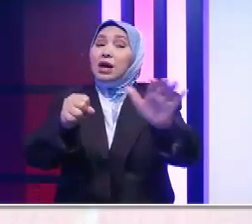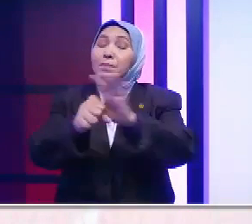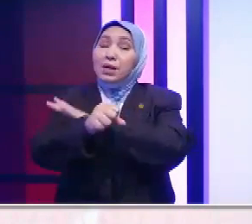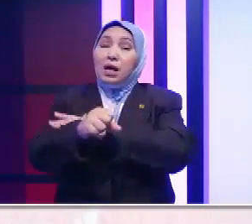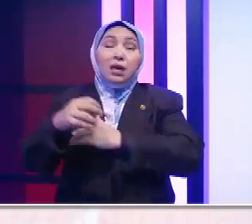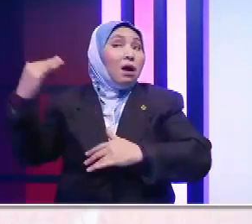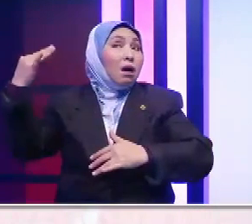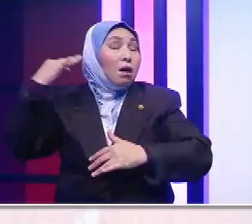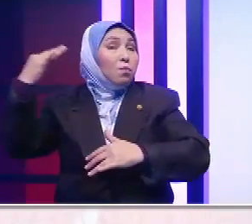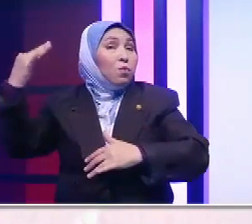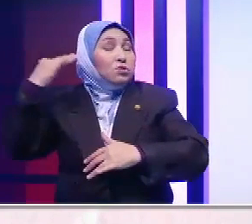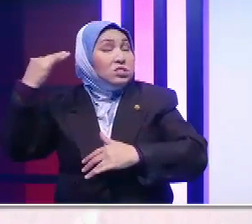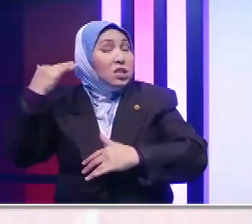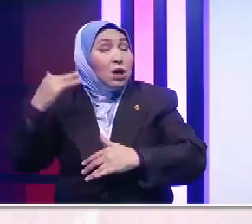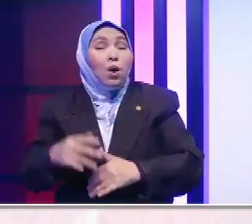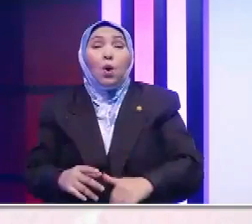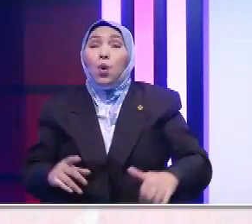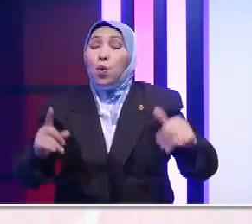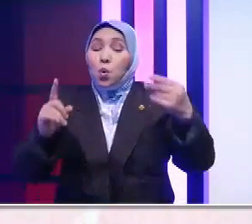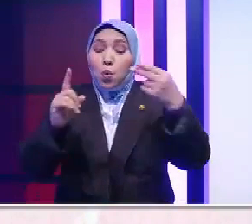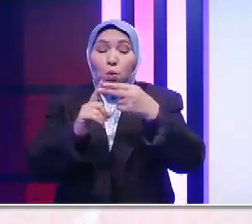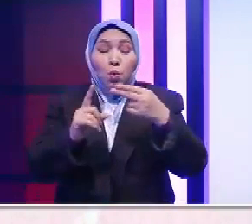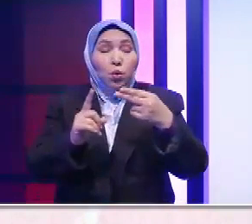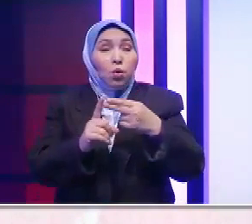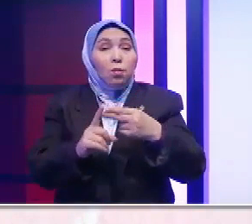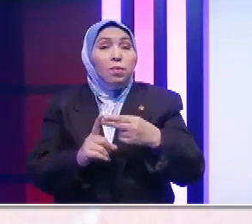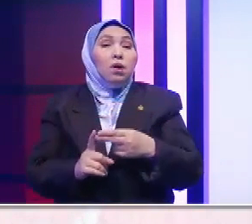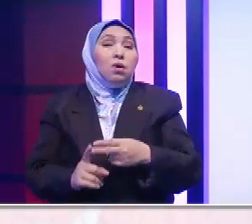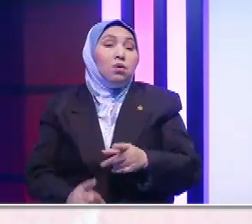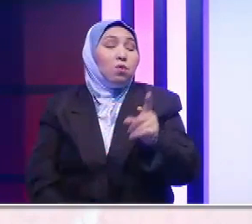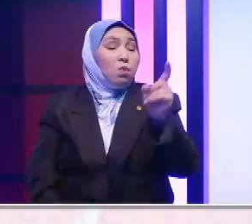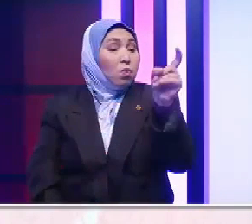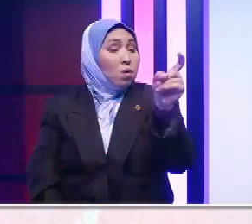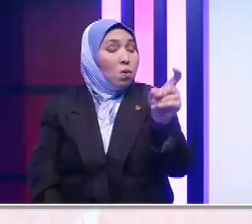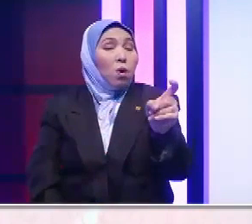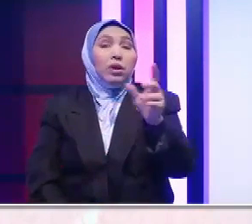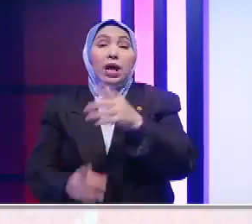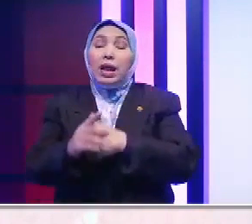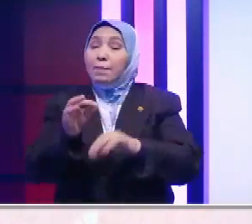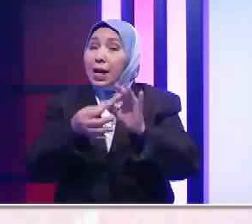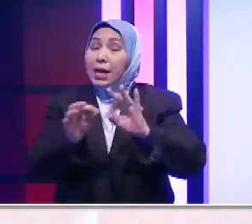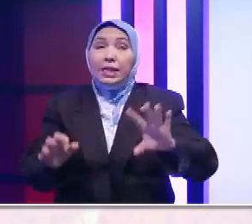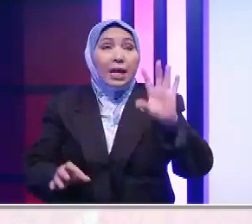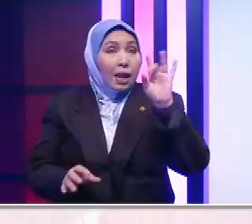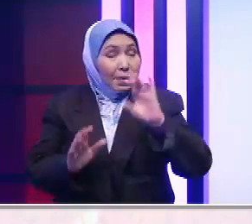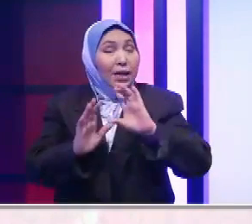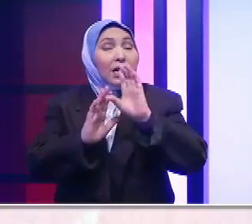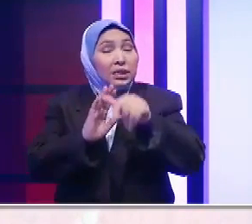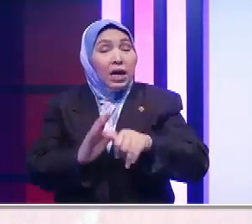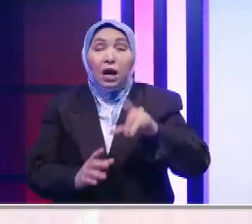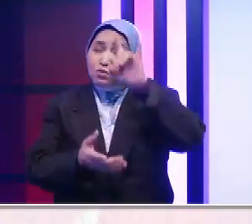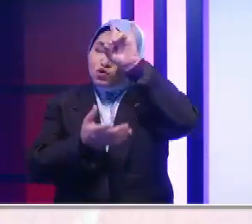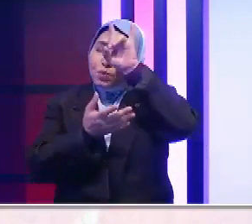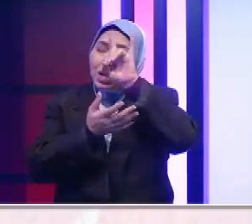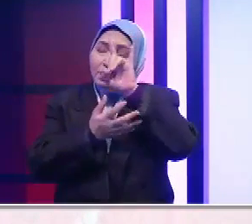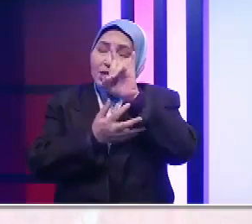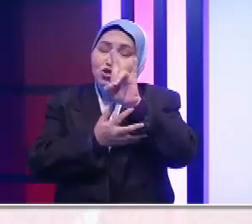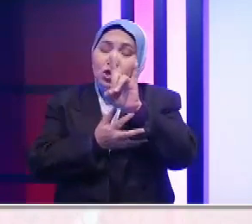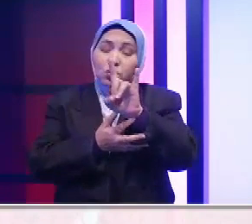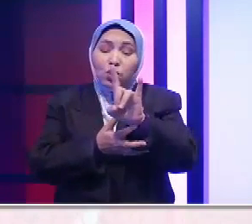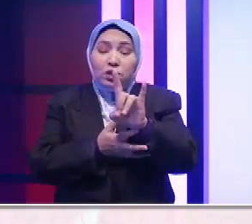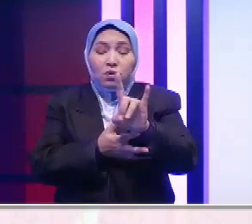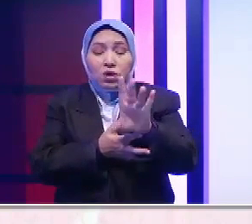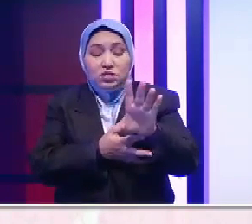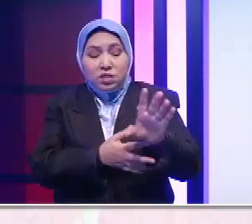bunyi huruf dha ketika waqaf. Dalam ayat yang keberapa? Ayat yang ke-8 kita nak baca sekejap lagi. A'udzubillahi minasyaitonirrajim.